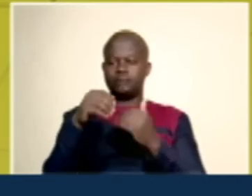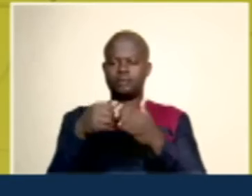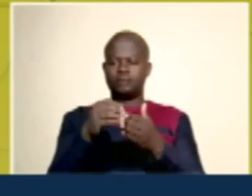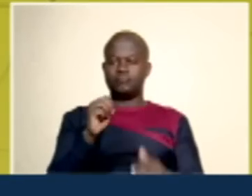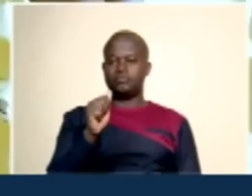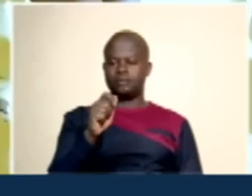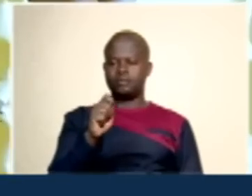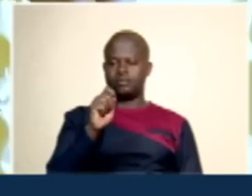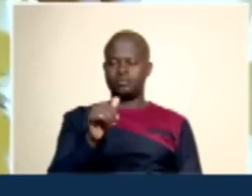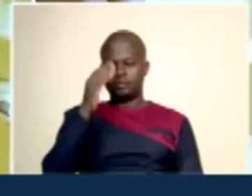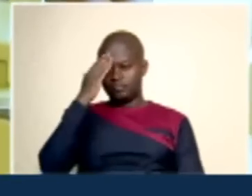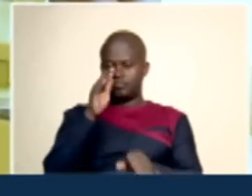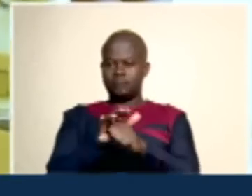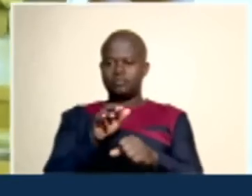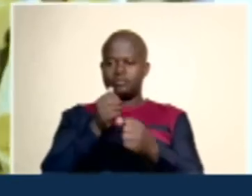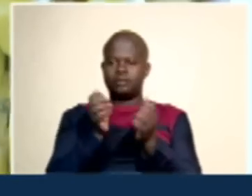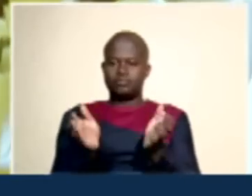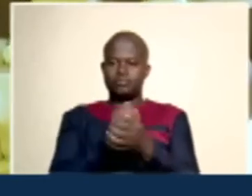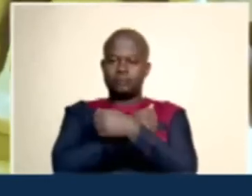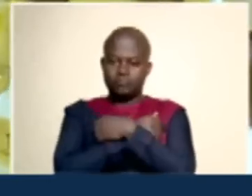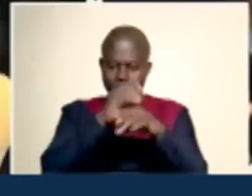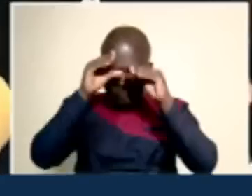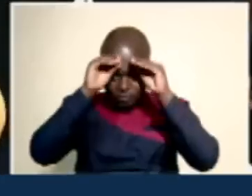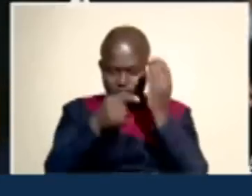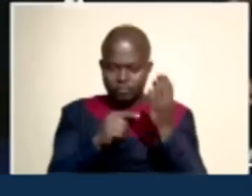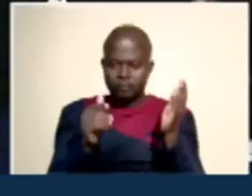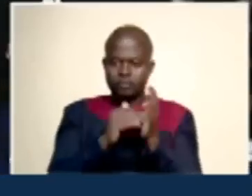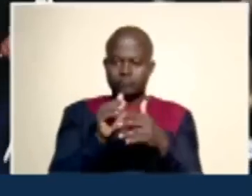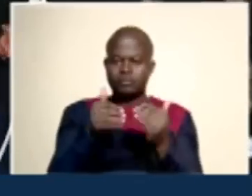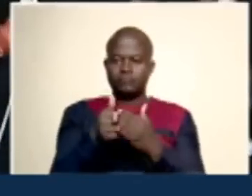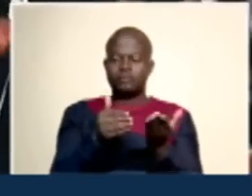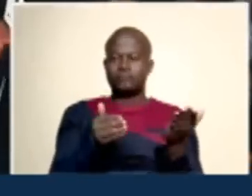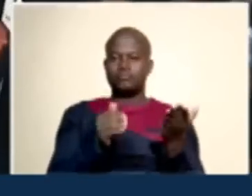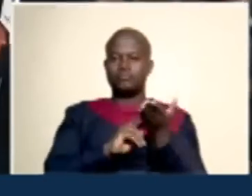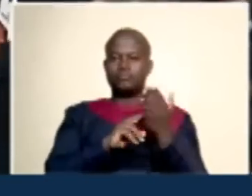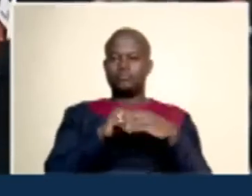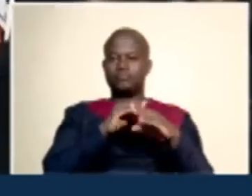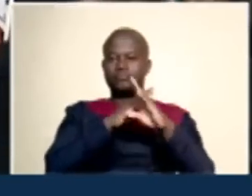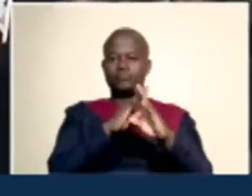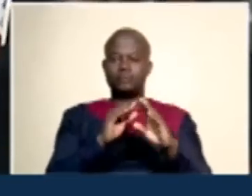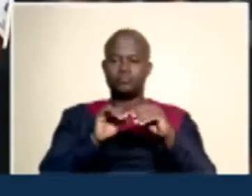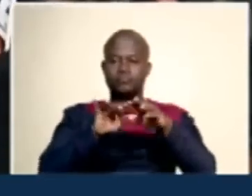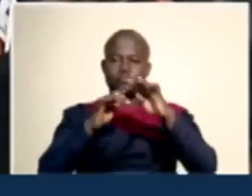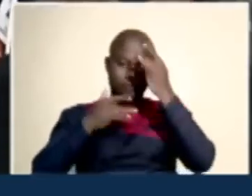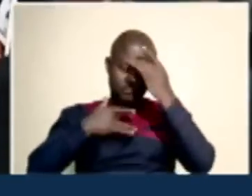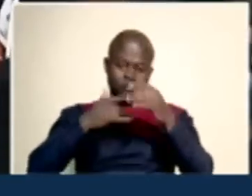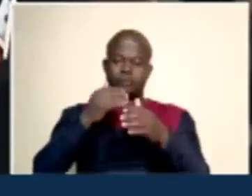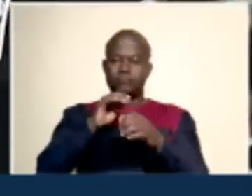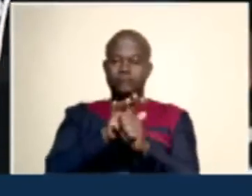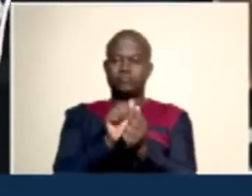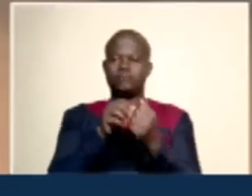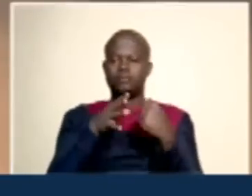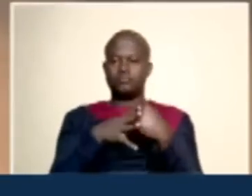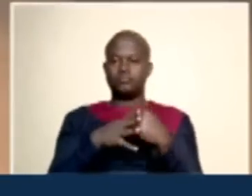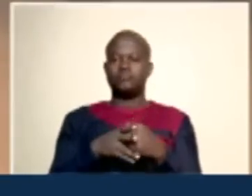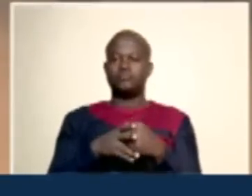the Robot yamenyekanye cyane mu gukundisha abana amasomo y'ikoranabuhanga ndetse na robots zifashwe mu gukumira ikwirakwizwa ry'icyorezo cya